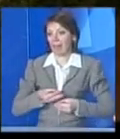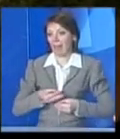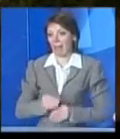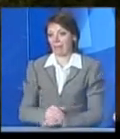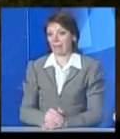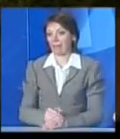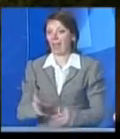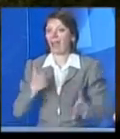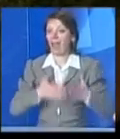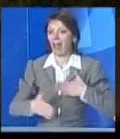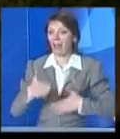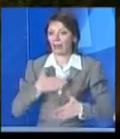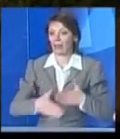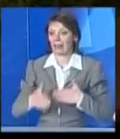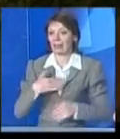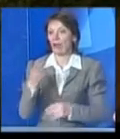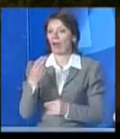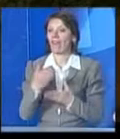колір радості, колір весни.